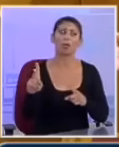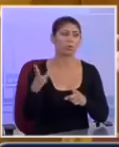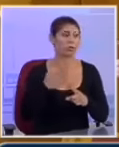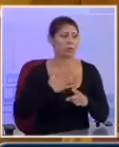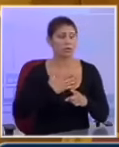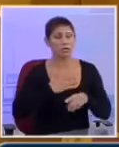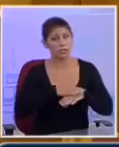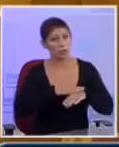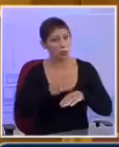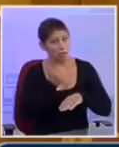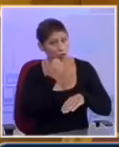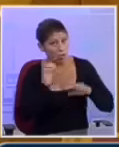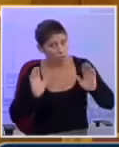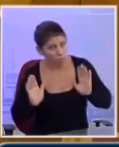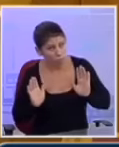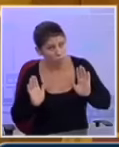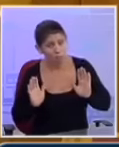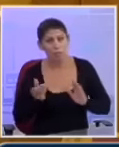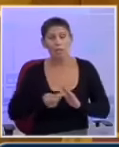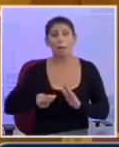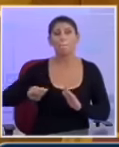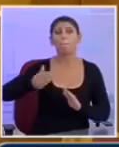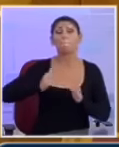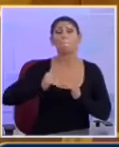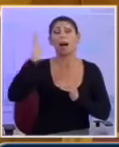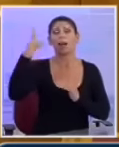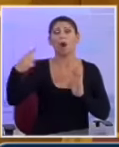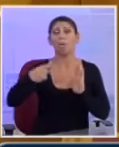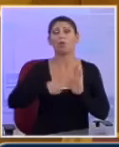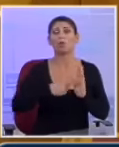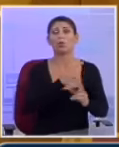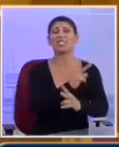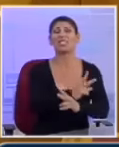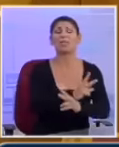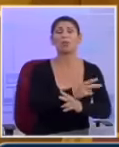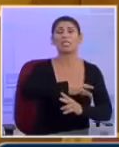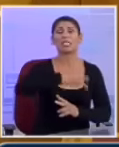Συγχωρήστε με αν λέω λάθος. Δηλαδή υπερβαίνουν τους 1000 οι σύμβουλοι του ΣΥΡΙΖΑ.